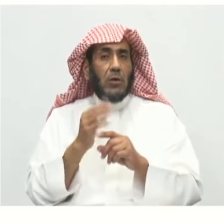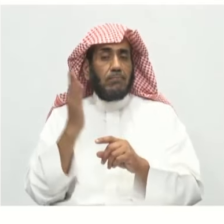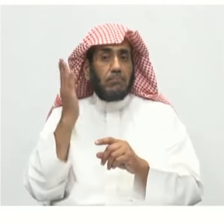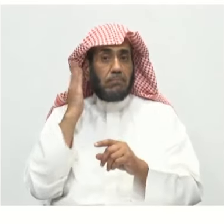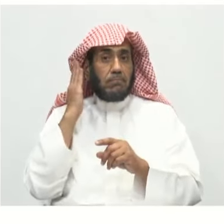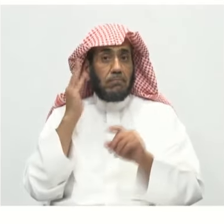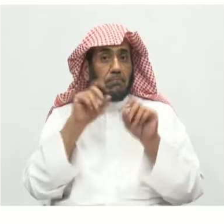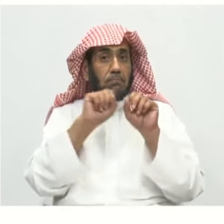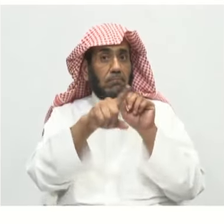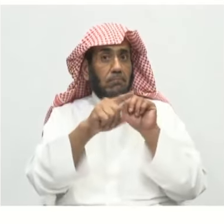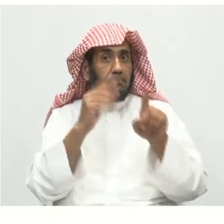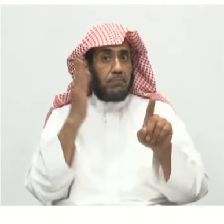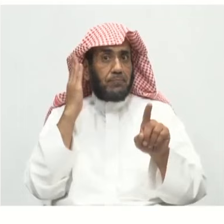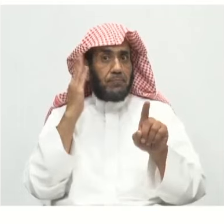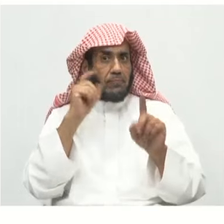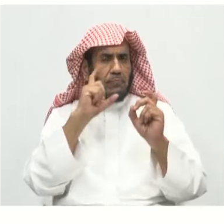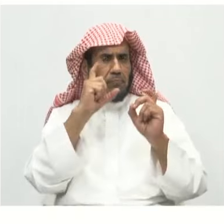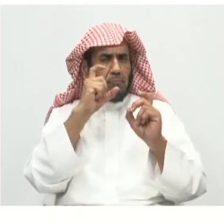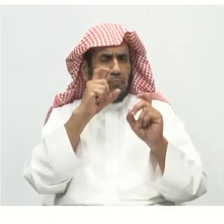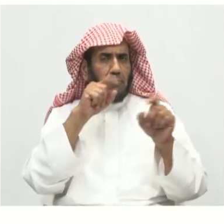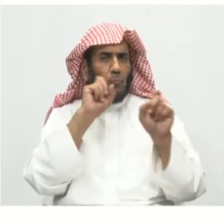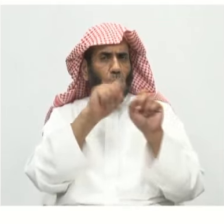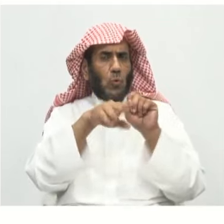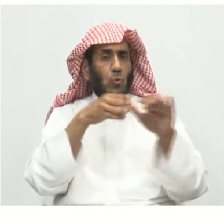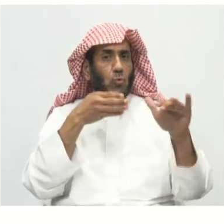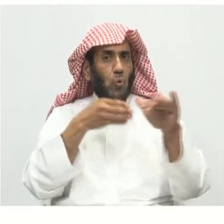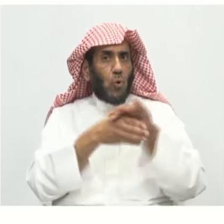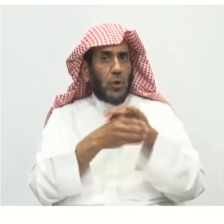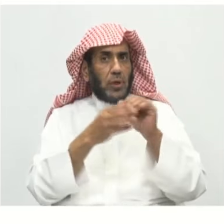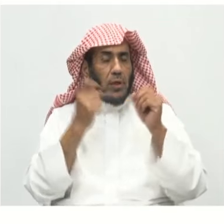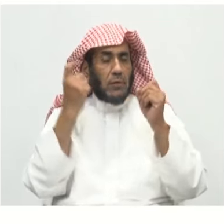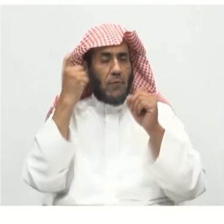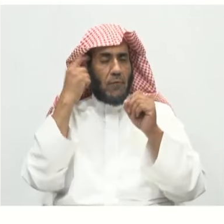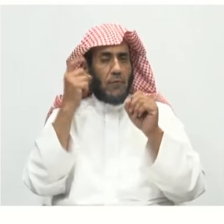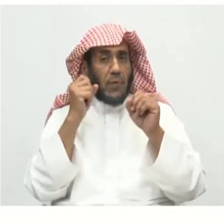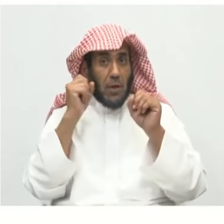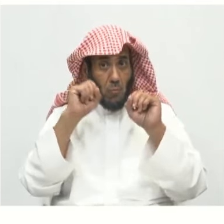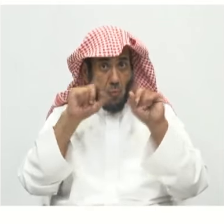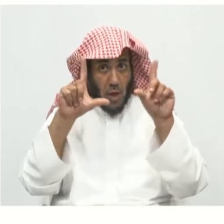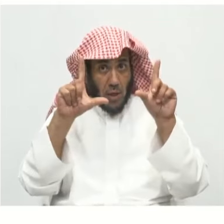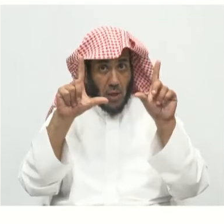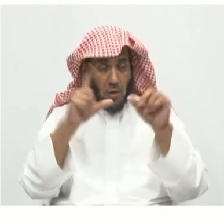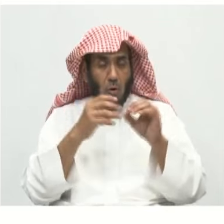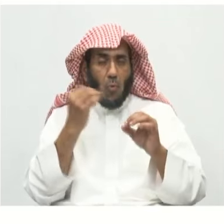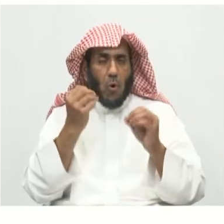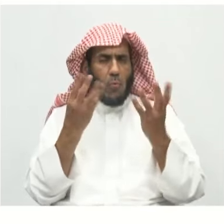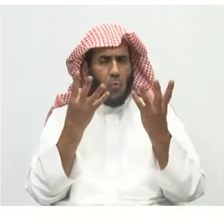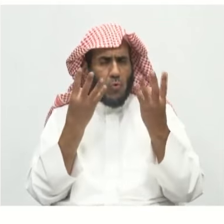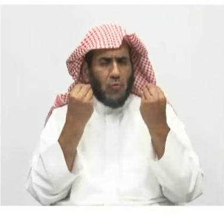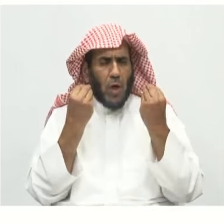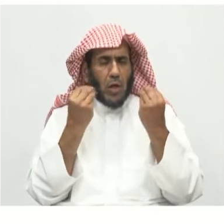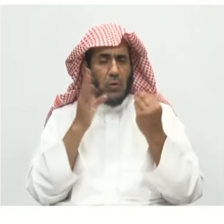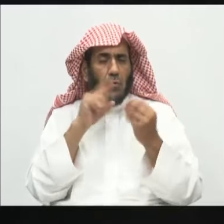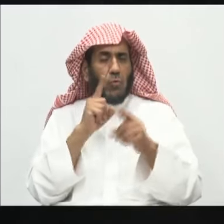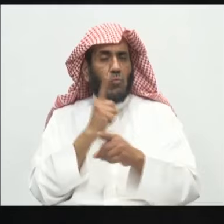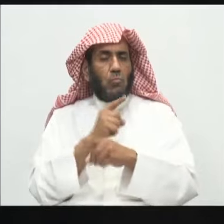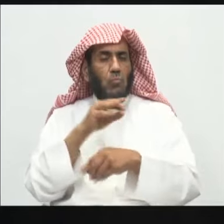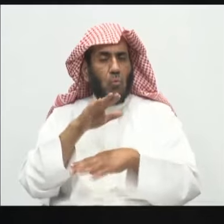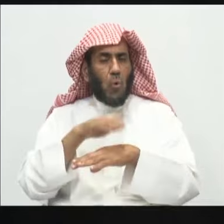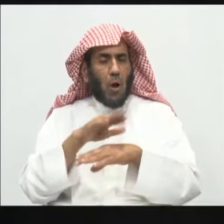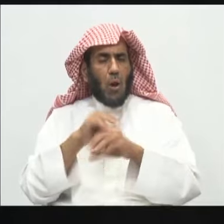الرقمي بامكانك ايضا الدخول ومشاهده هذا الدرس وهذا هو الهدف الفهم القرائي معنى انك تقرا ثم تفهم ما ما